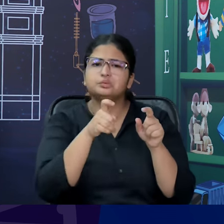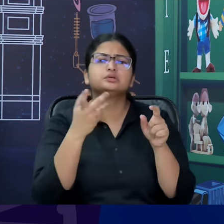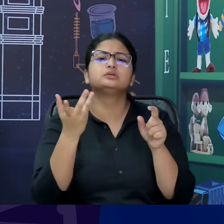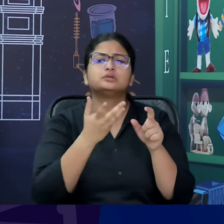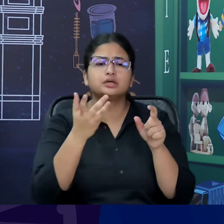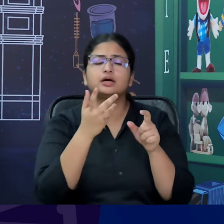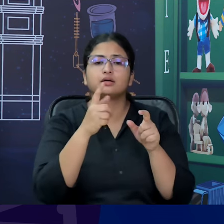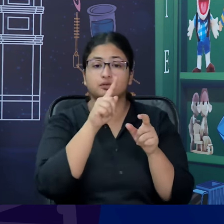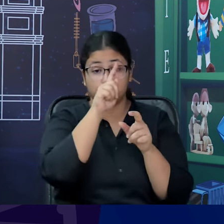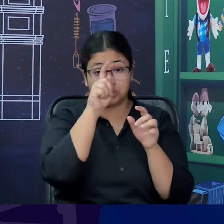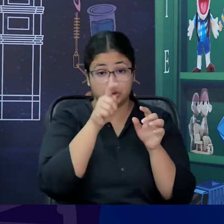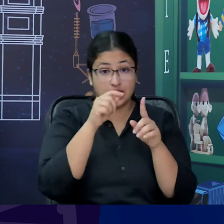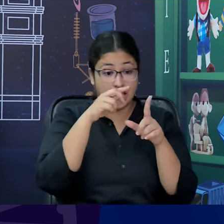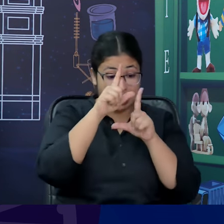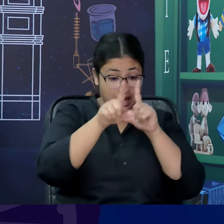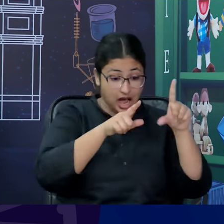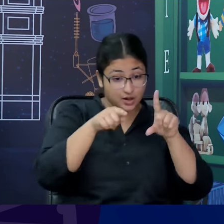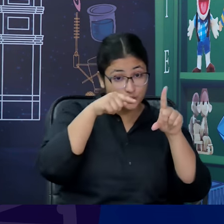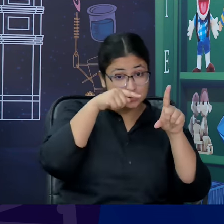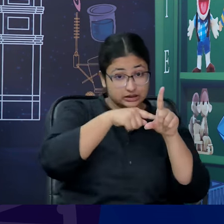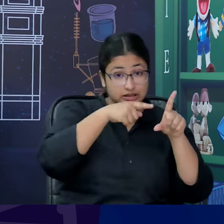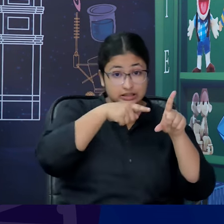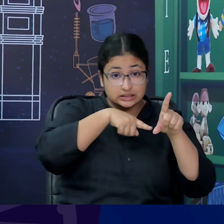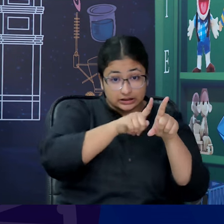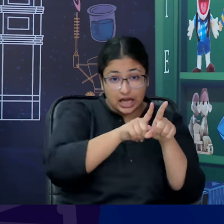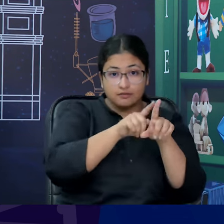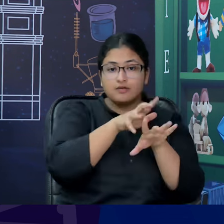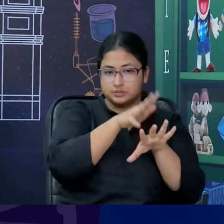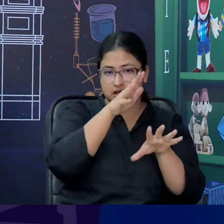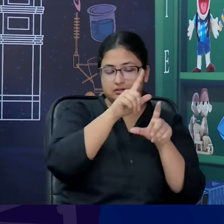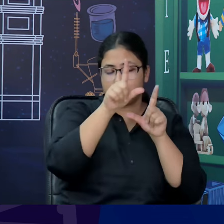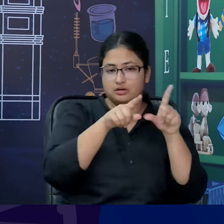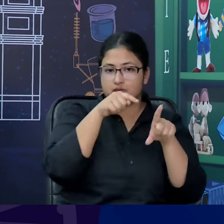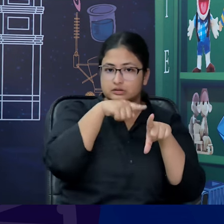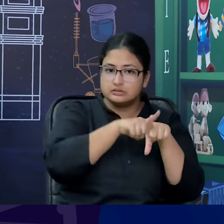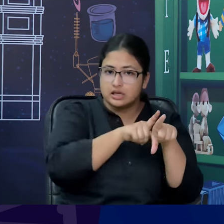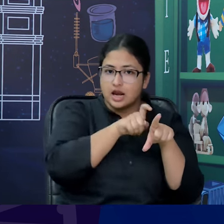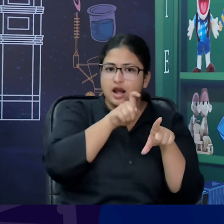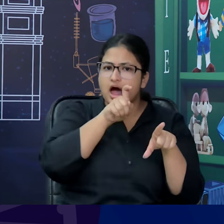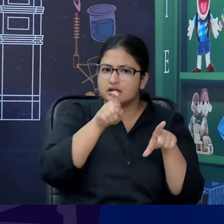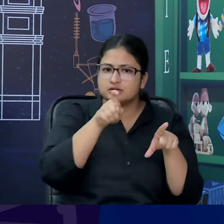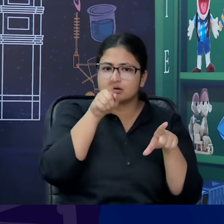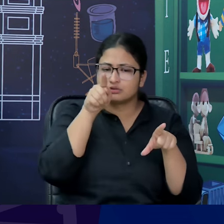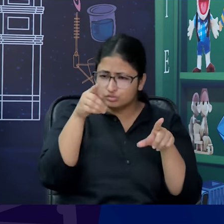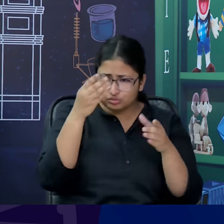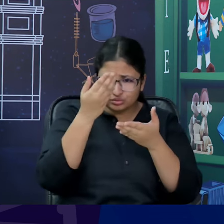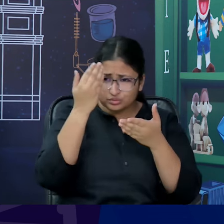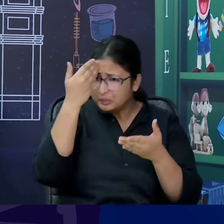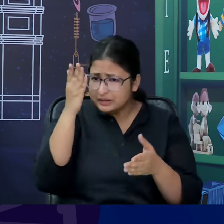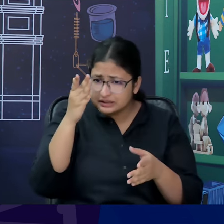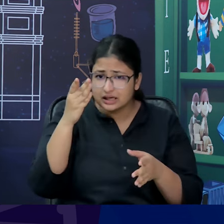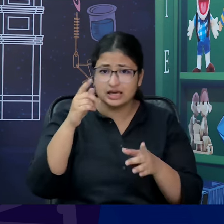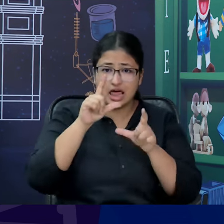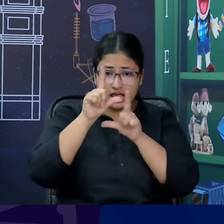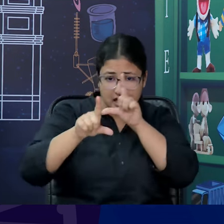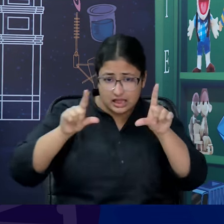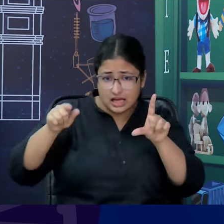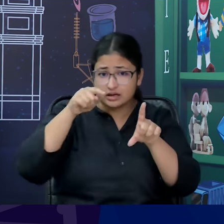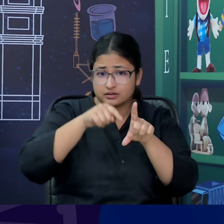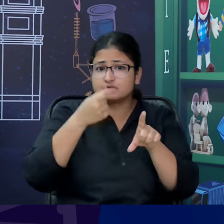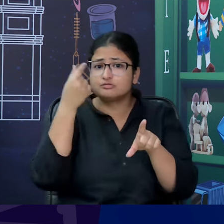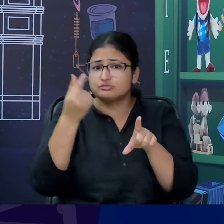तुमने भाषा को सहूलियत से बरतना कभी नहीं सीखा यानी भाषा ही